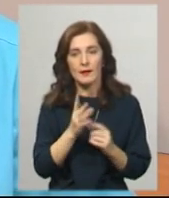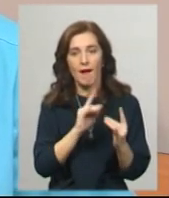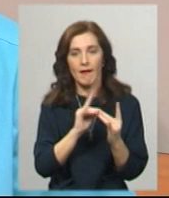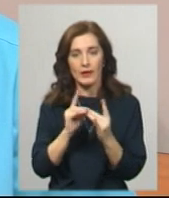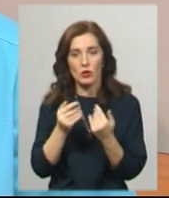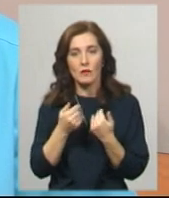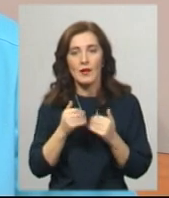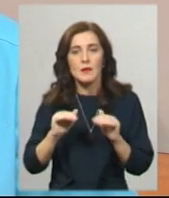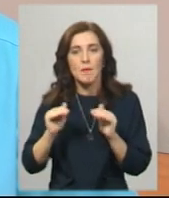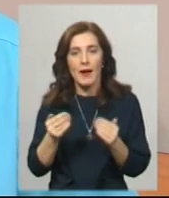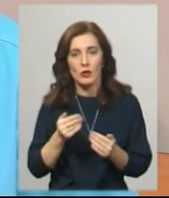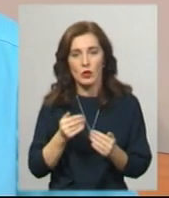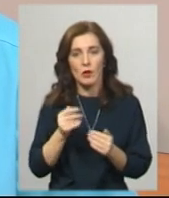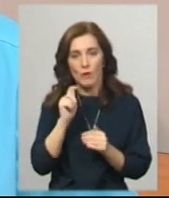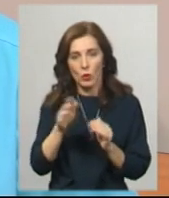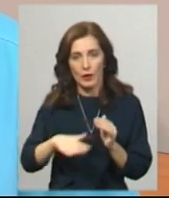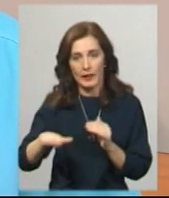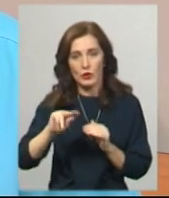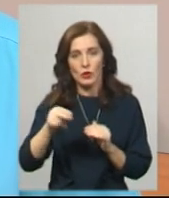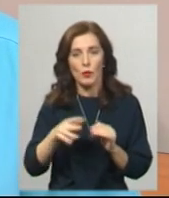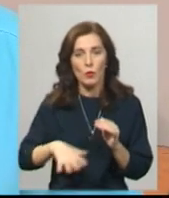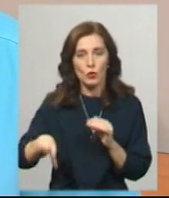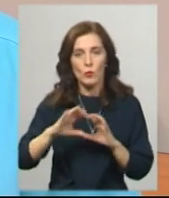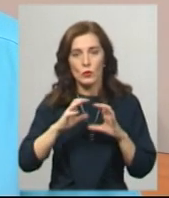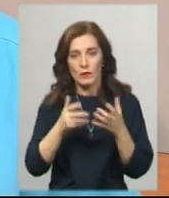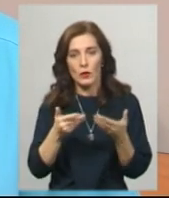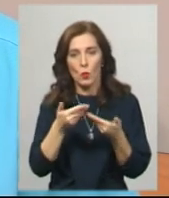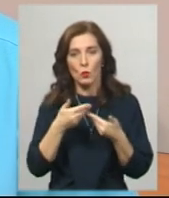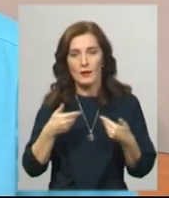нас значно менше в Україні, ніж в усьому світі. У нас